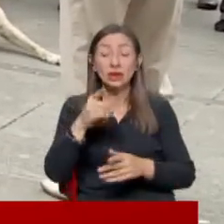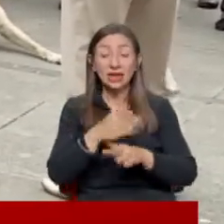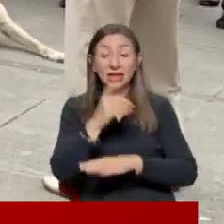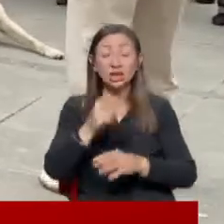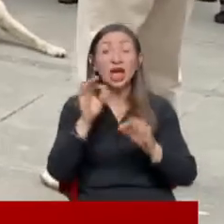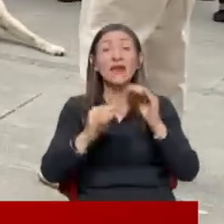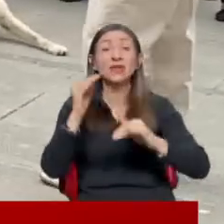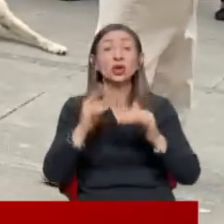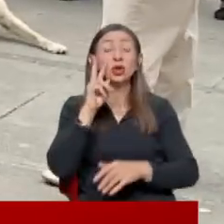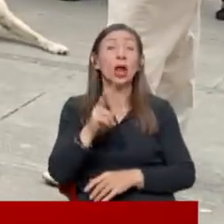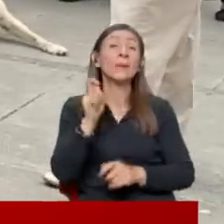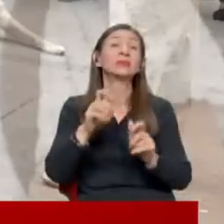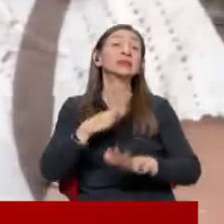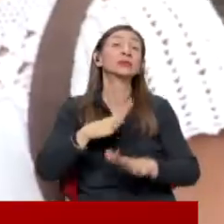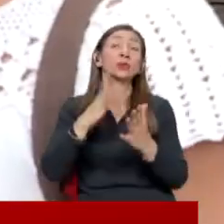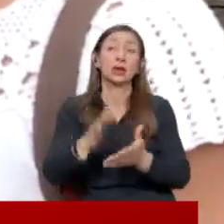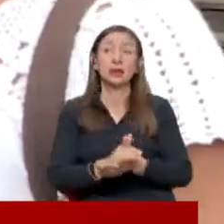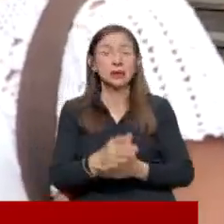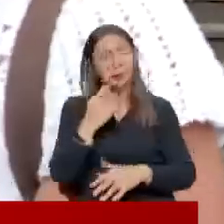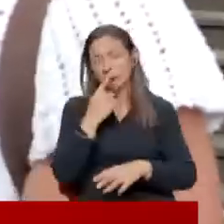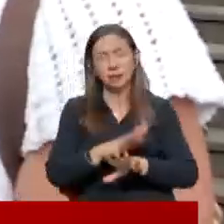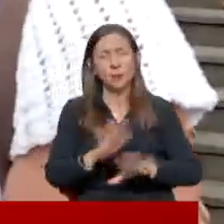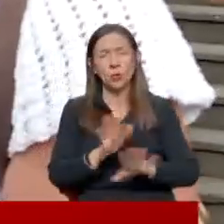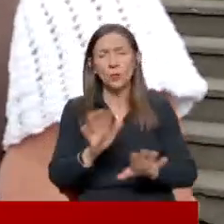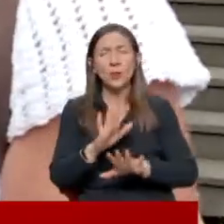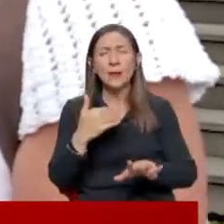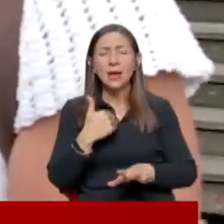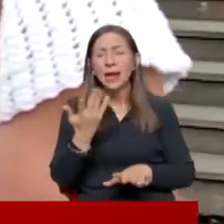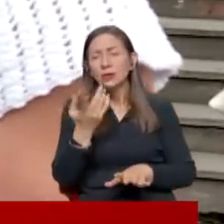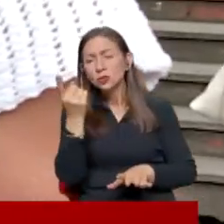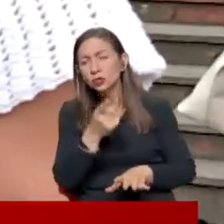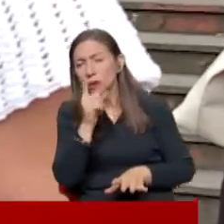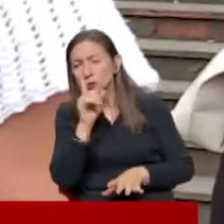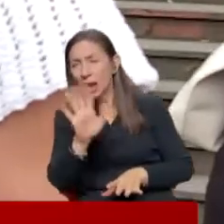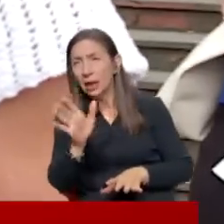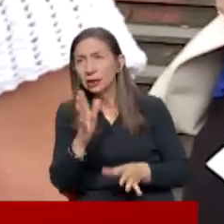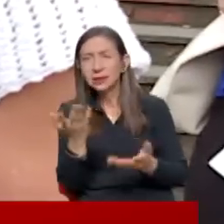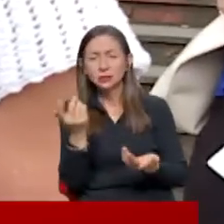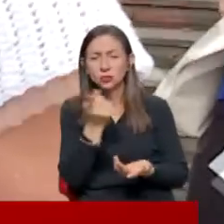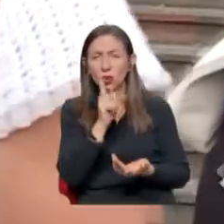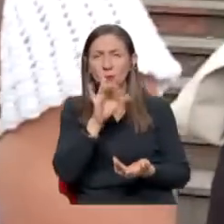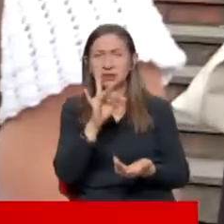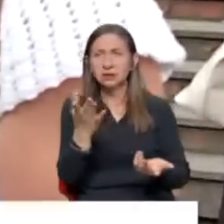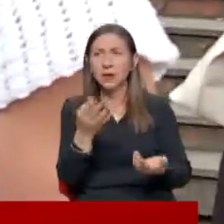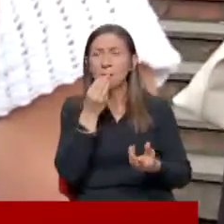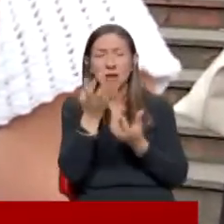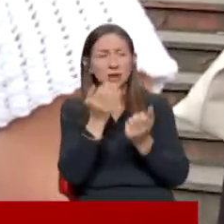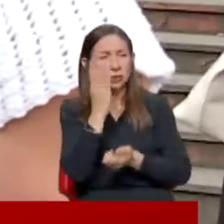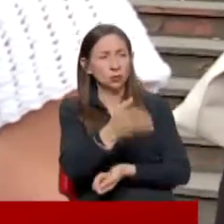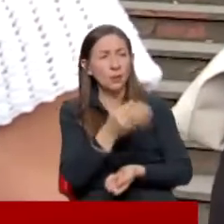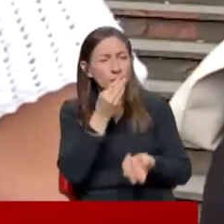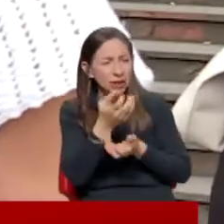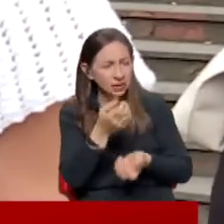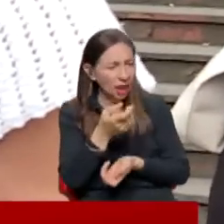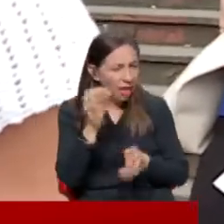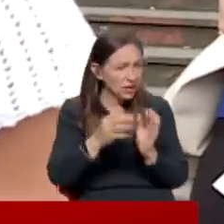gerçek enflasyona göre yapılmasını istiyorlar. İnanmıyorum ben. Kim? Hangi? %150. Nerede %15? Markete gidiyorum.